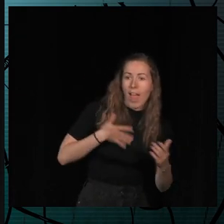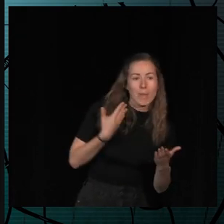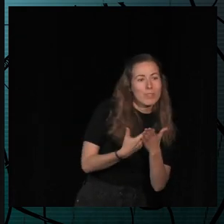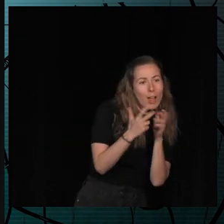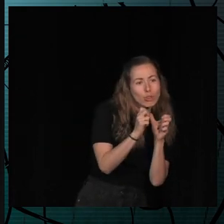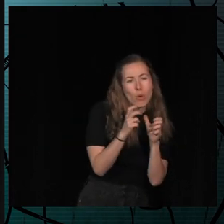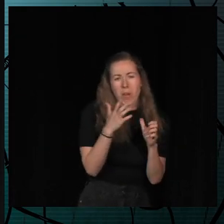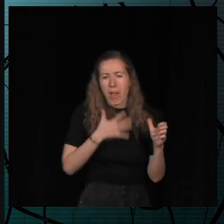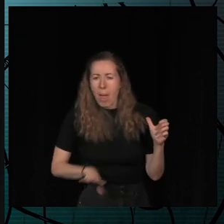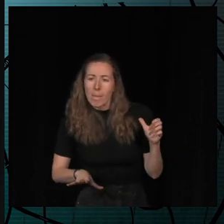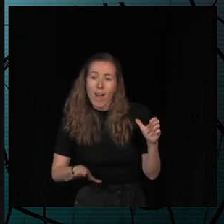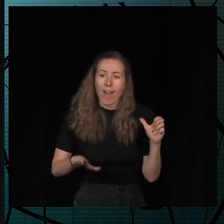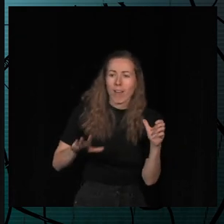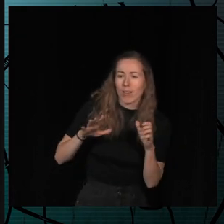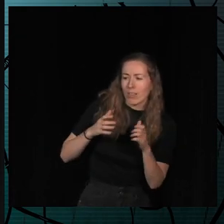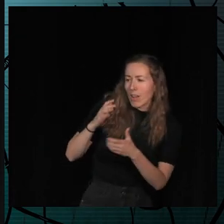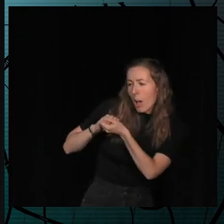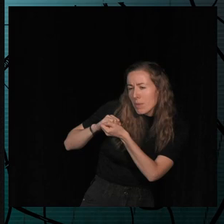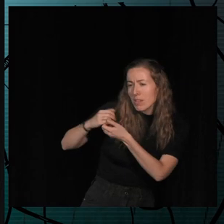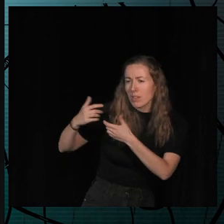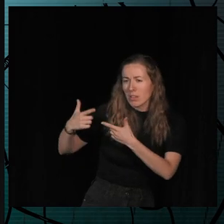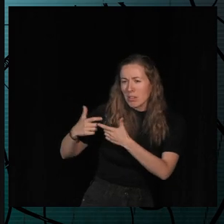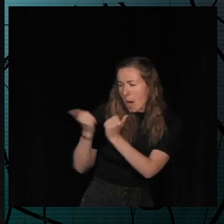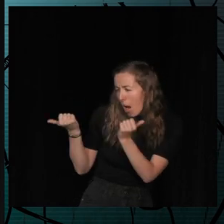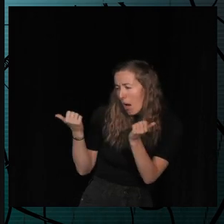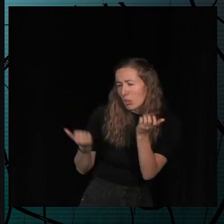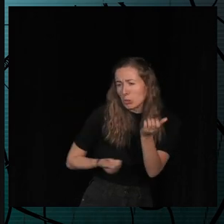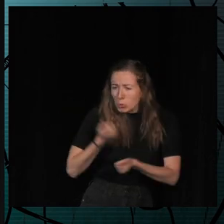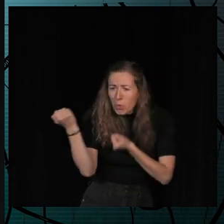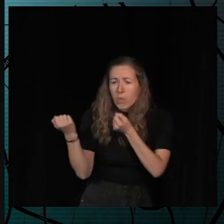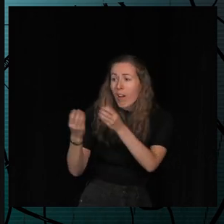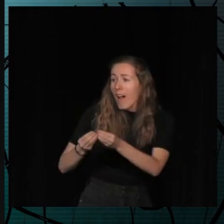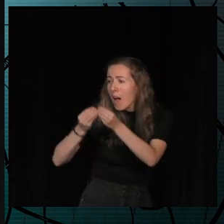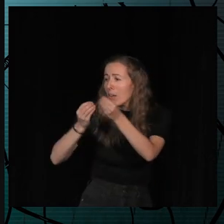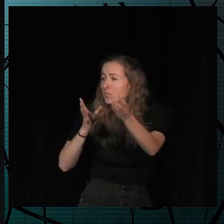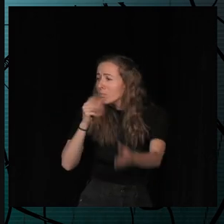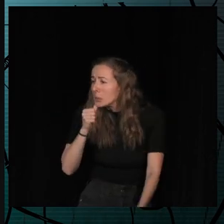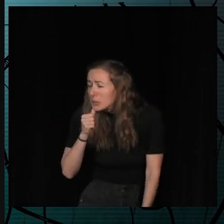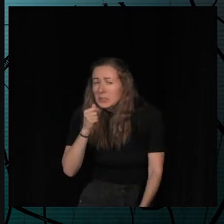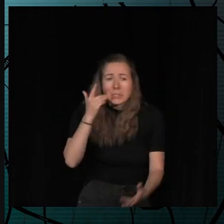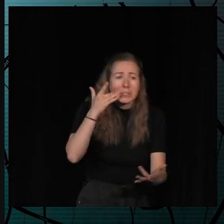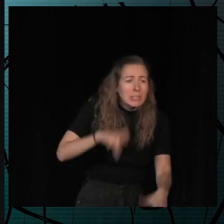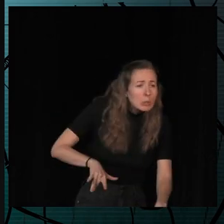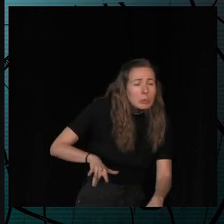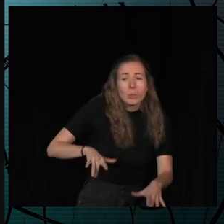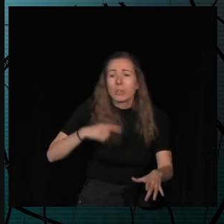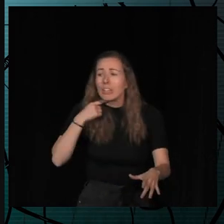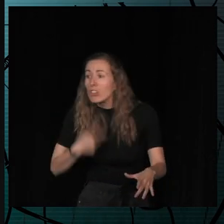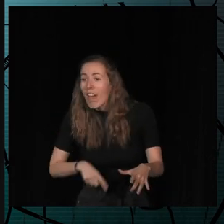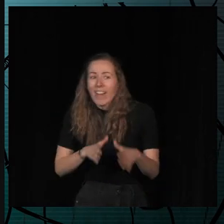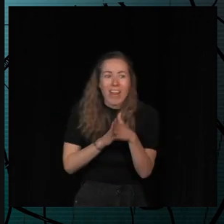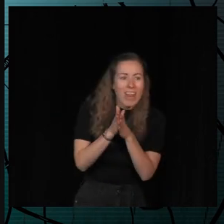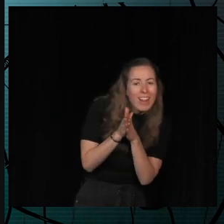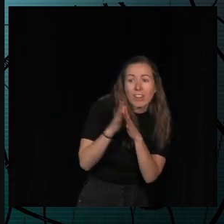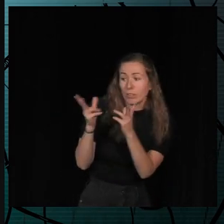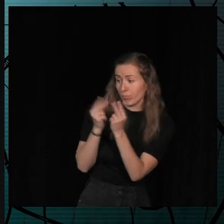les jeux des amitiés trahies des amours impossibles des déceptions des échecs des enthousiasmes et